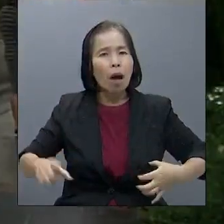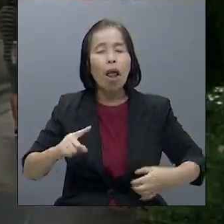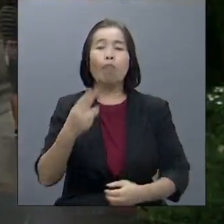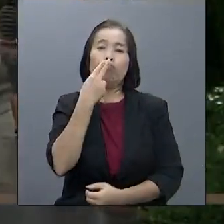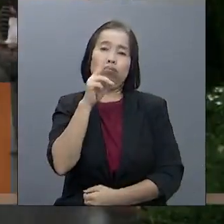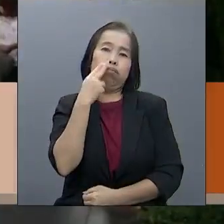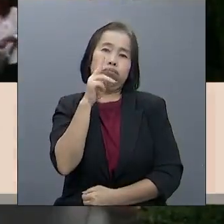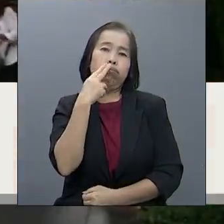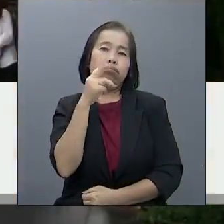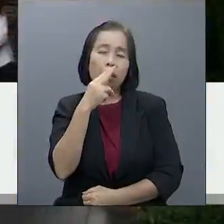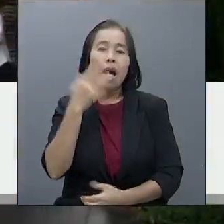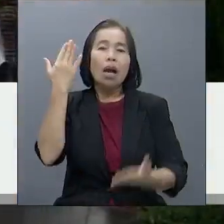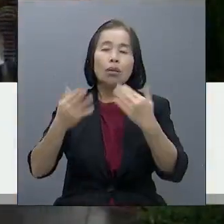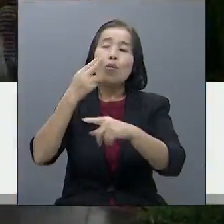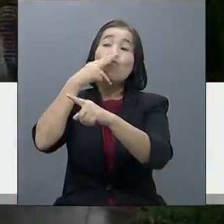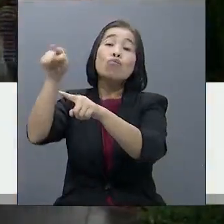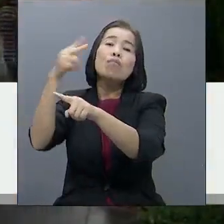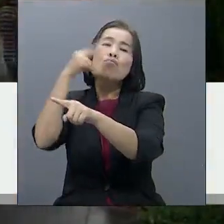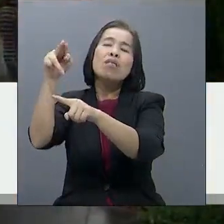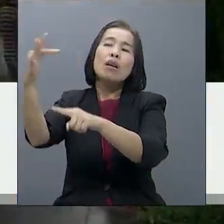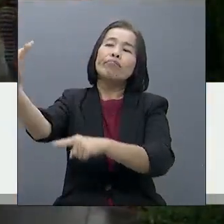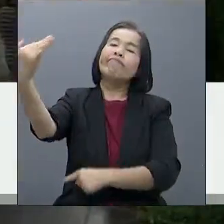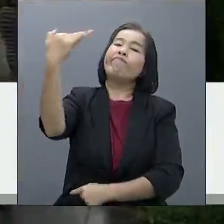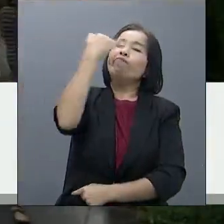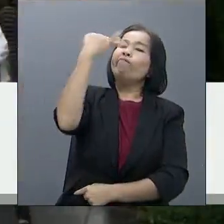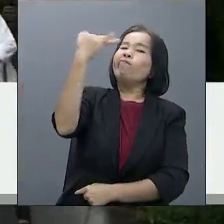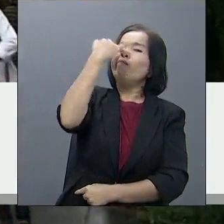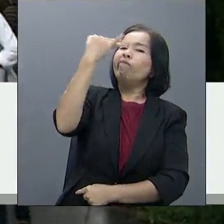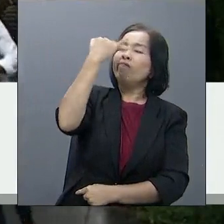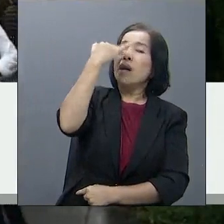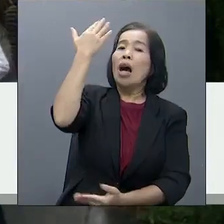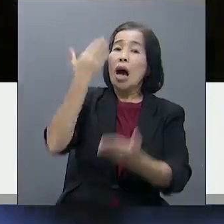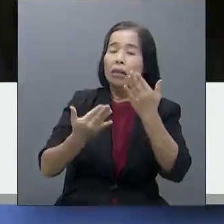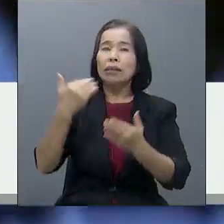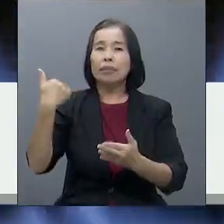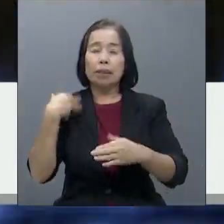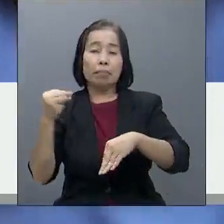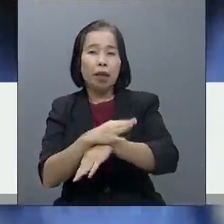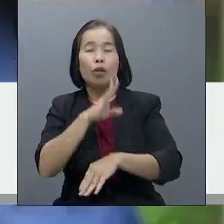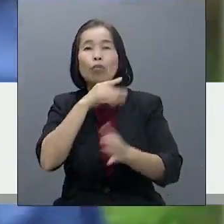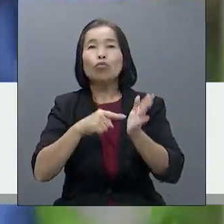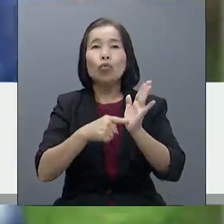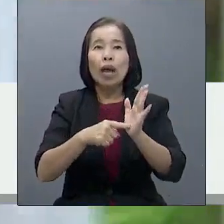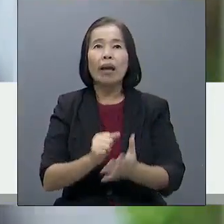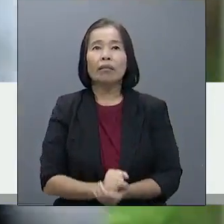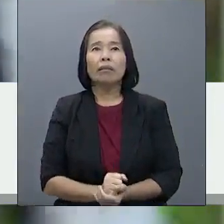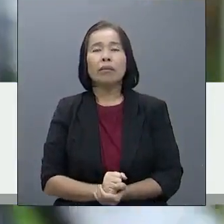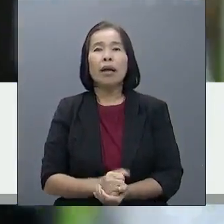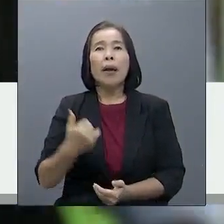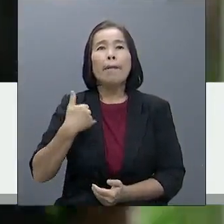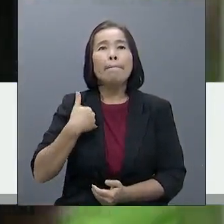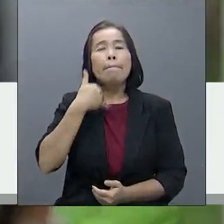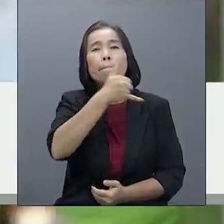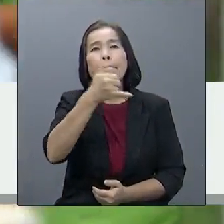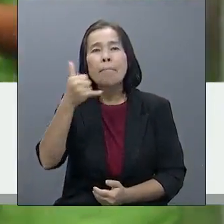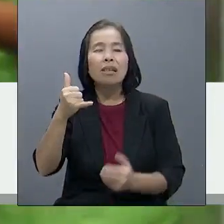หรอวารได้รบควนบุรี่มือ 2 และการสัมผัดสารก่อมะเร็งอย่เช่น แร่ยายห